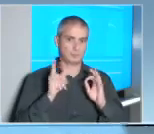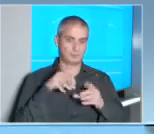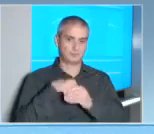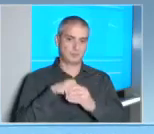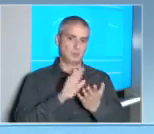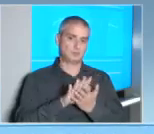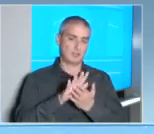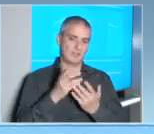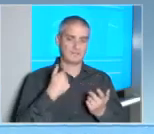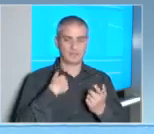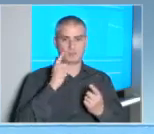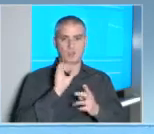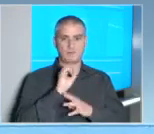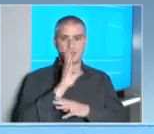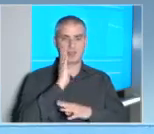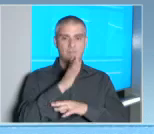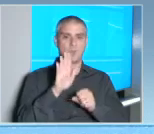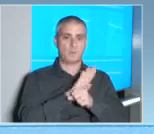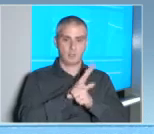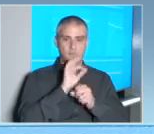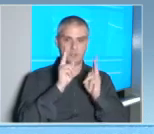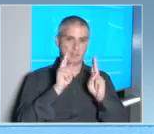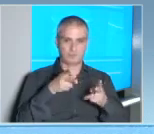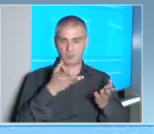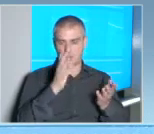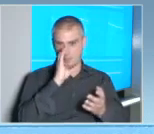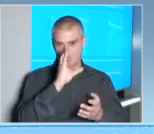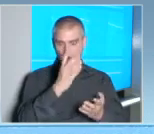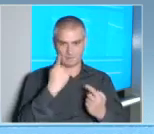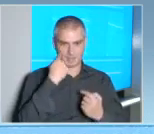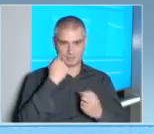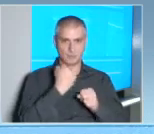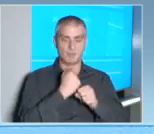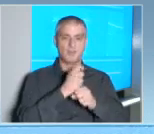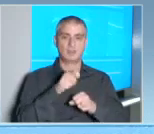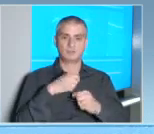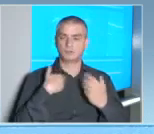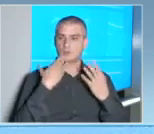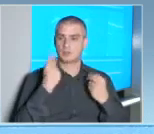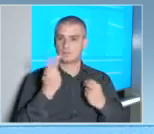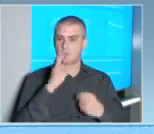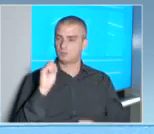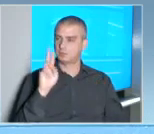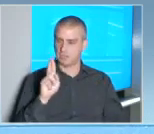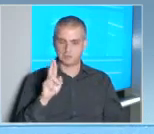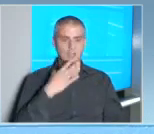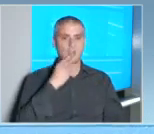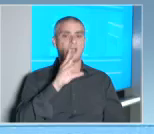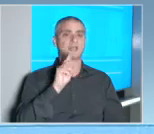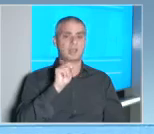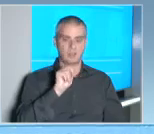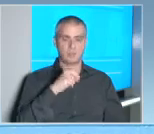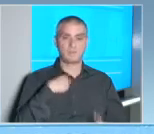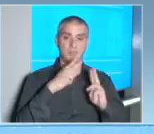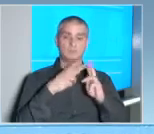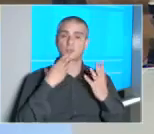חלק מהשוטף. פשוט אנחנו מחויבים להעביר את הדברים במלואם, כדי שתוכלו גם להתרשם מעבודת הכנסת. אז אני מודה לך, מוסי רז. תודה, דני נוימן. ודאי